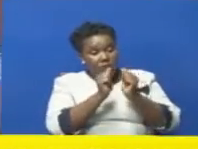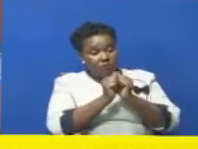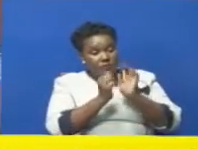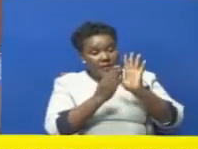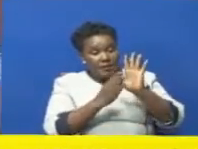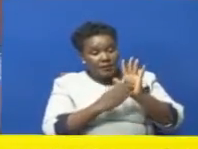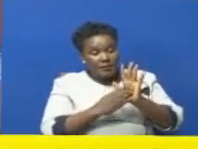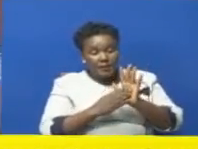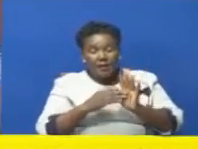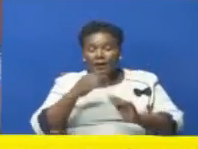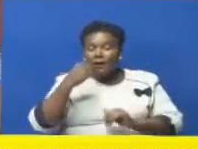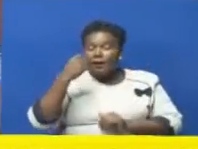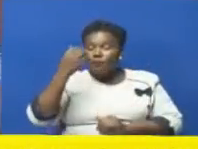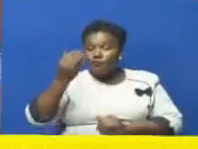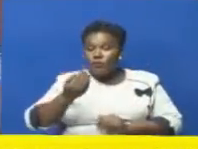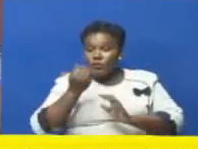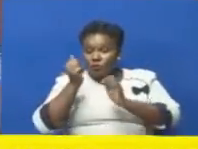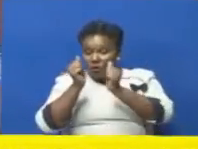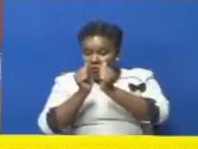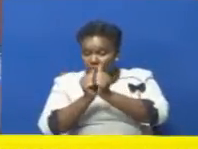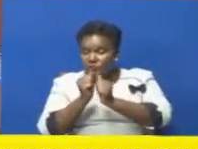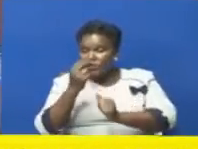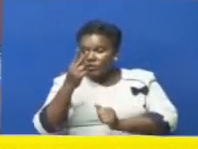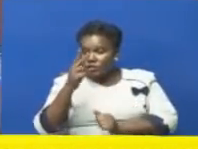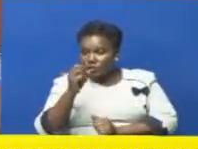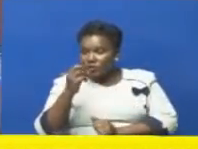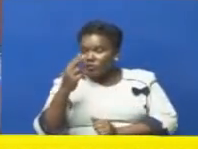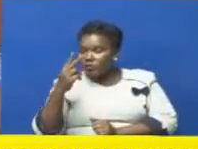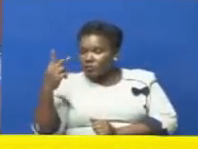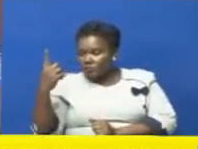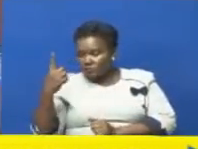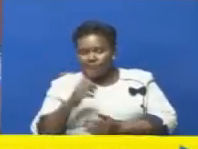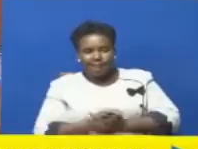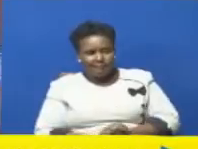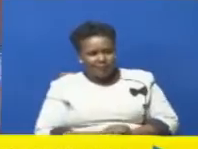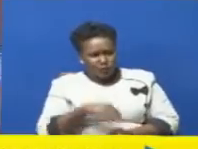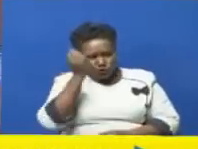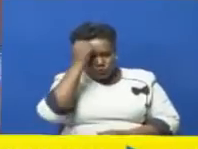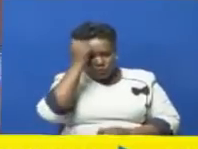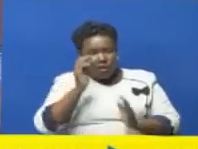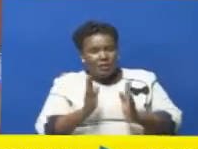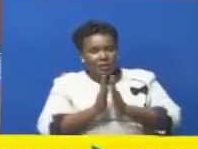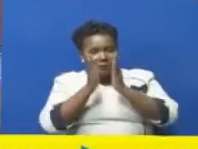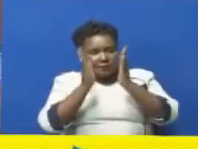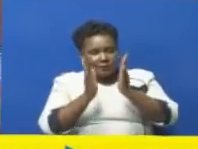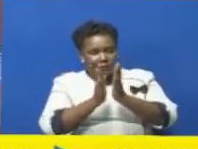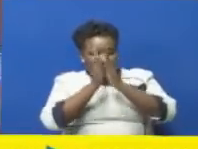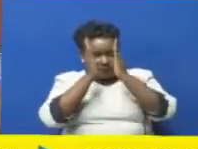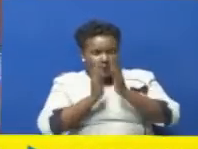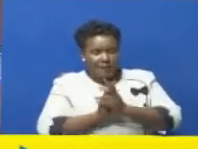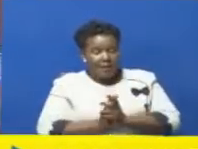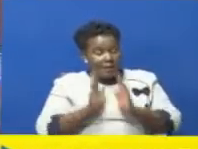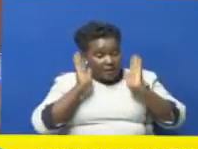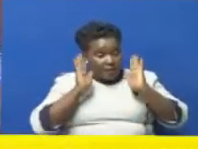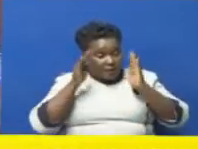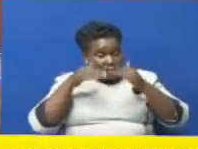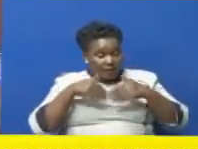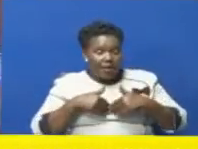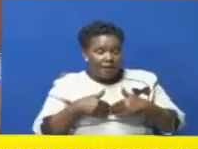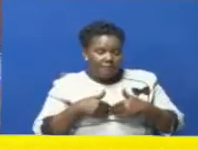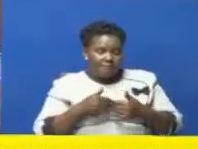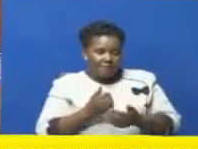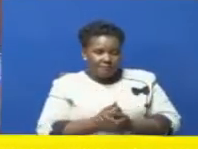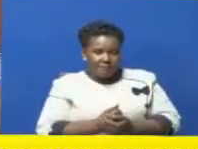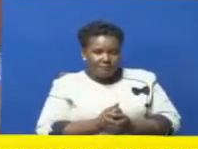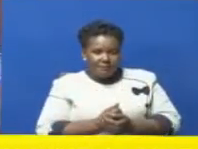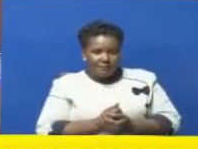mwaka 2020 ambayo pia ilikuwa ni siku kuu ya Maulid. Ya Maulid. Ya mazazi ya Mtume Muhammad sallallahu alaihi wasallam. Wakina wafahamu